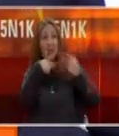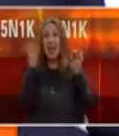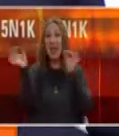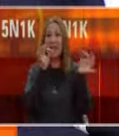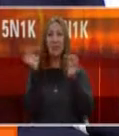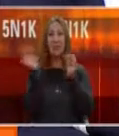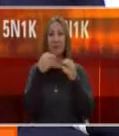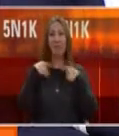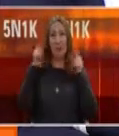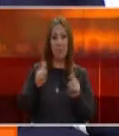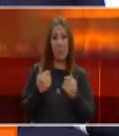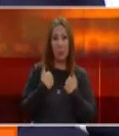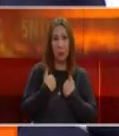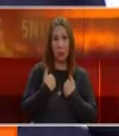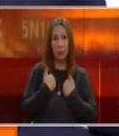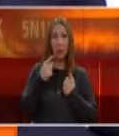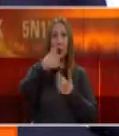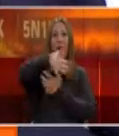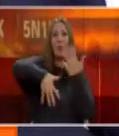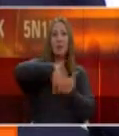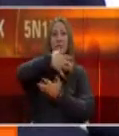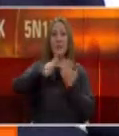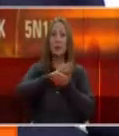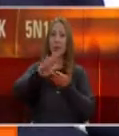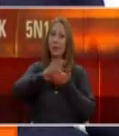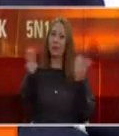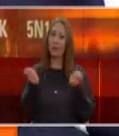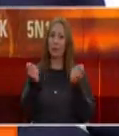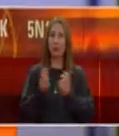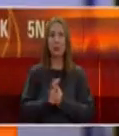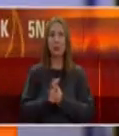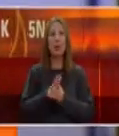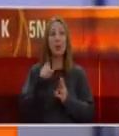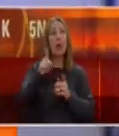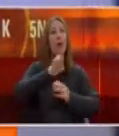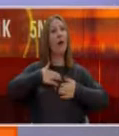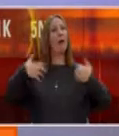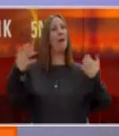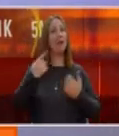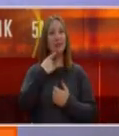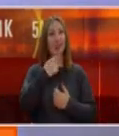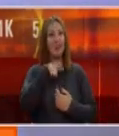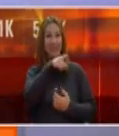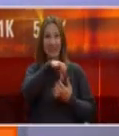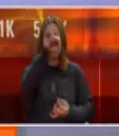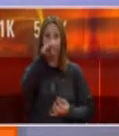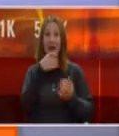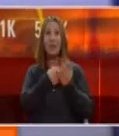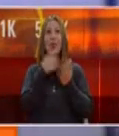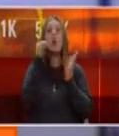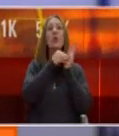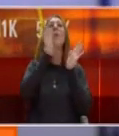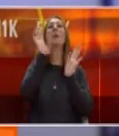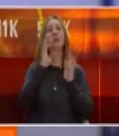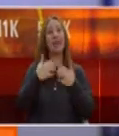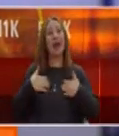iletişimi sağlamak üzere. Peki. O karmaşa ortamında. Müthişsiniz. İşte kahramanlar deyince ben sizden bahsediyorum. Yok. Yani adı konulmamış